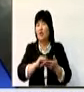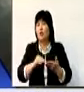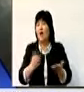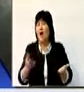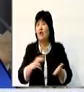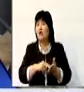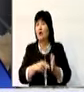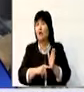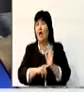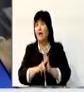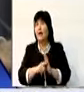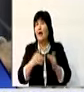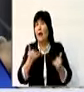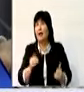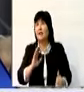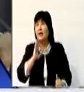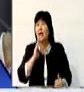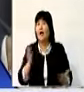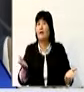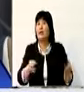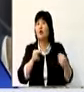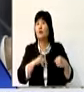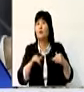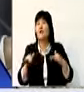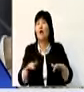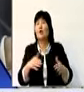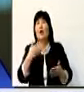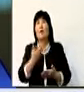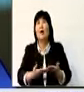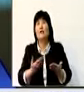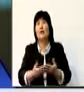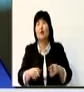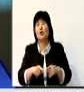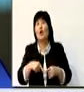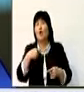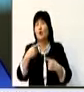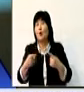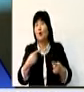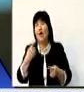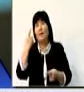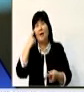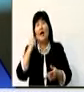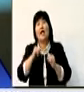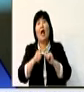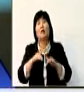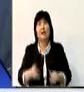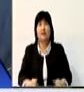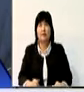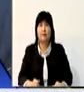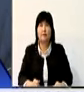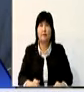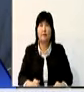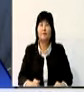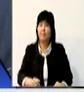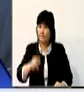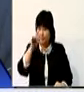жүзеге асырылады, қазіргі таңда нендей жұмыстар атқарылуда деген мәселелер туралы сөз қозғап пікір алмасты. Комитет